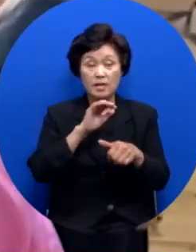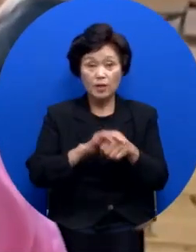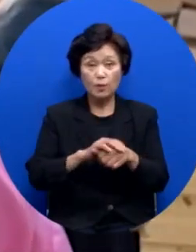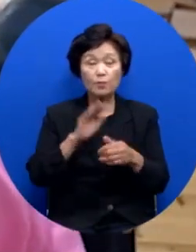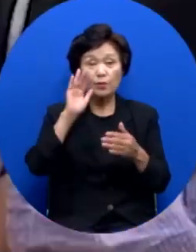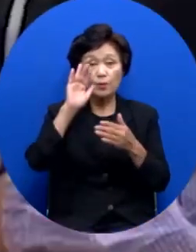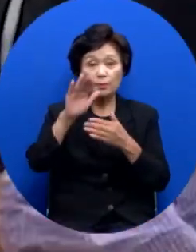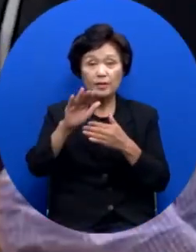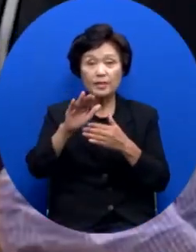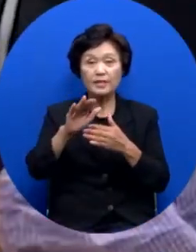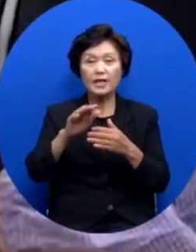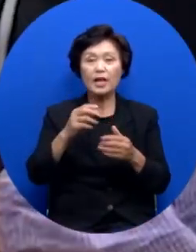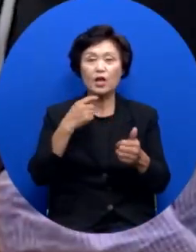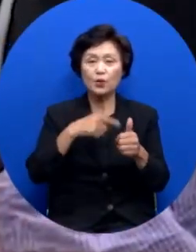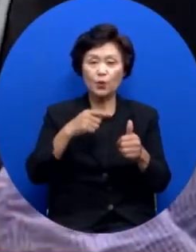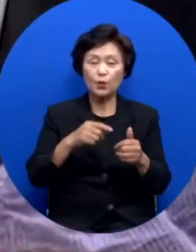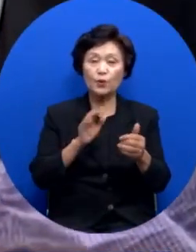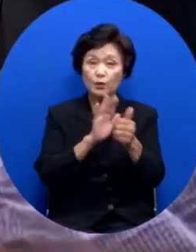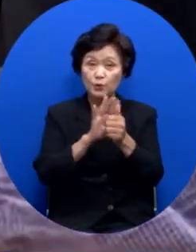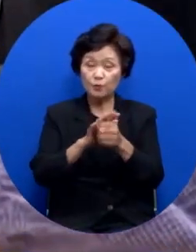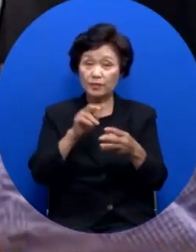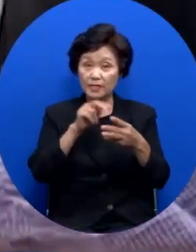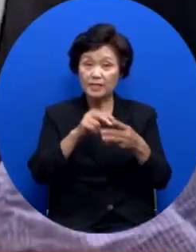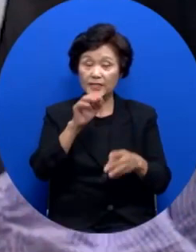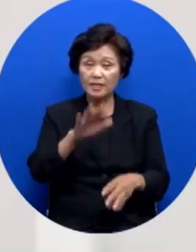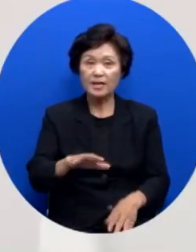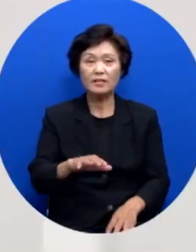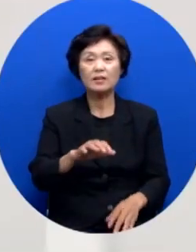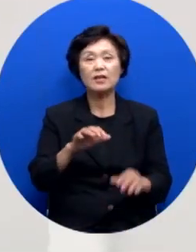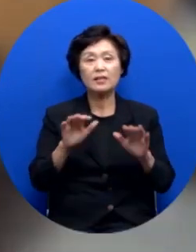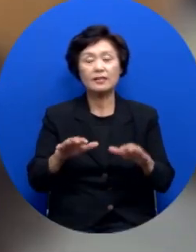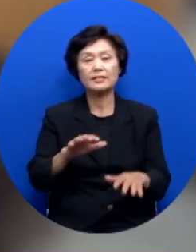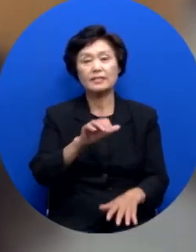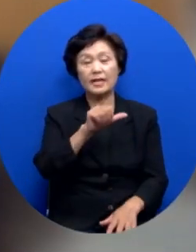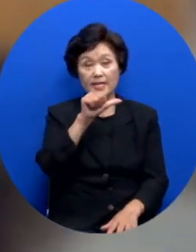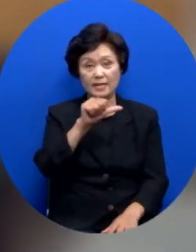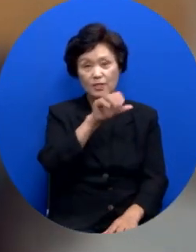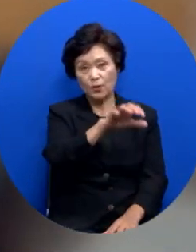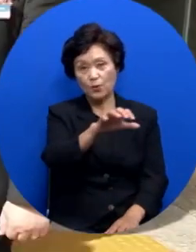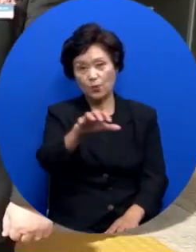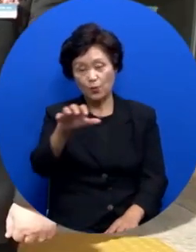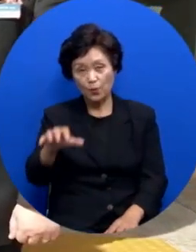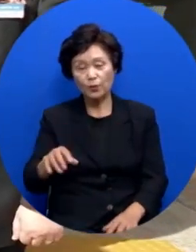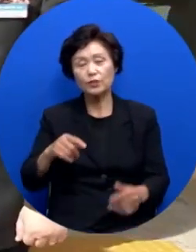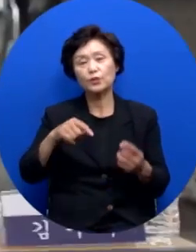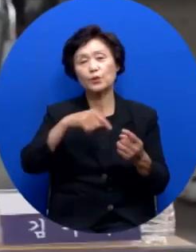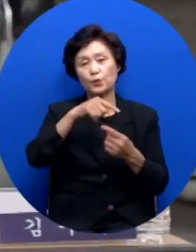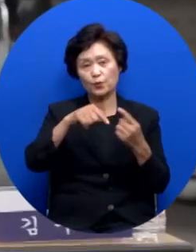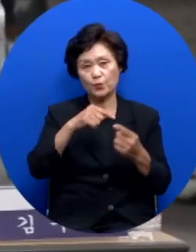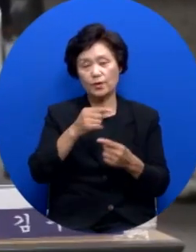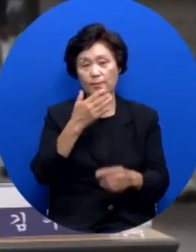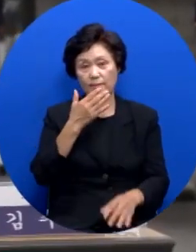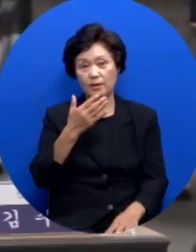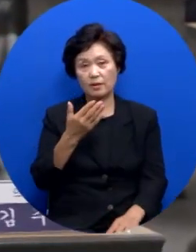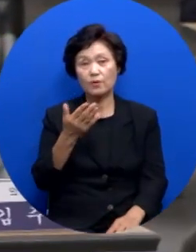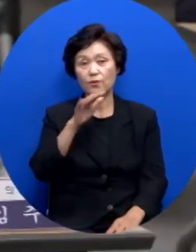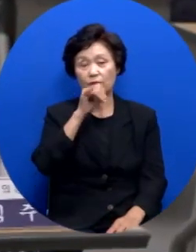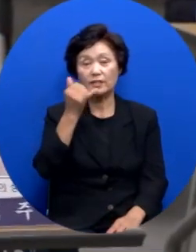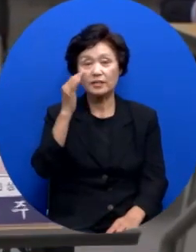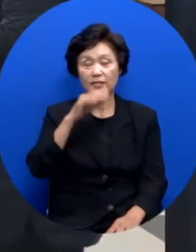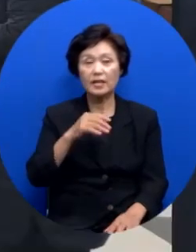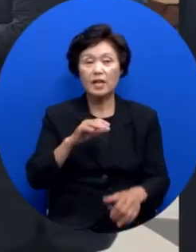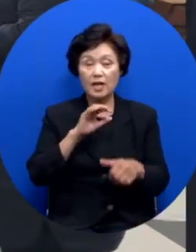미래교육지구 사업의 의성은 경북에서 현재 5개 지역에서 운영되고 있는데요.